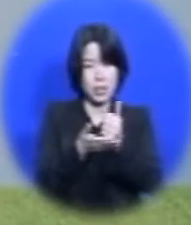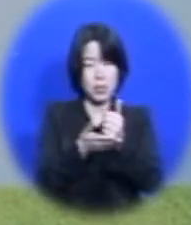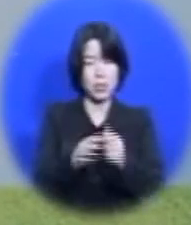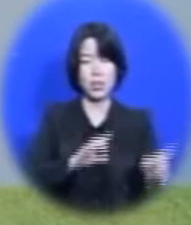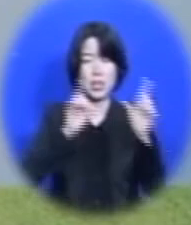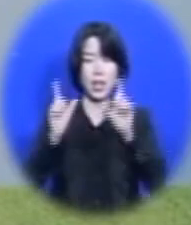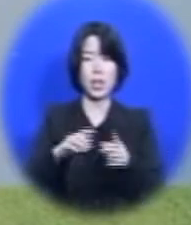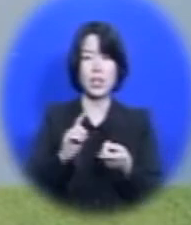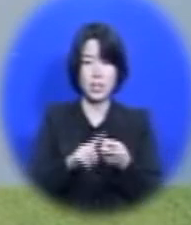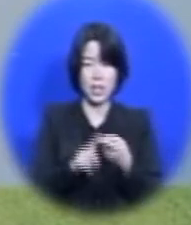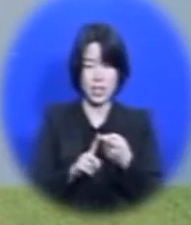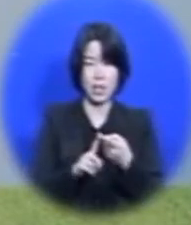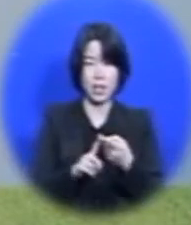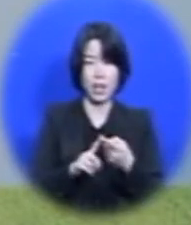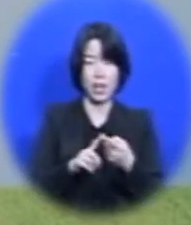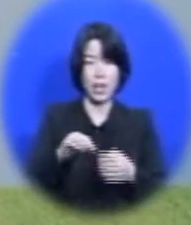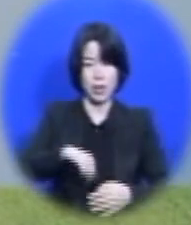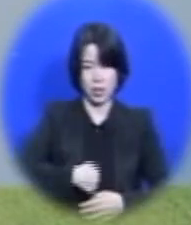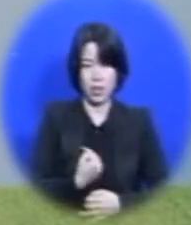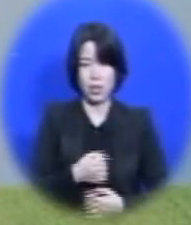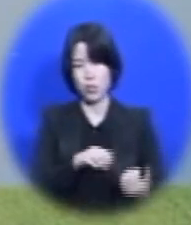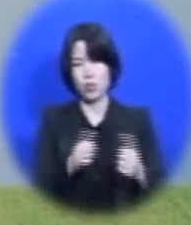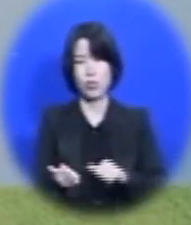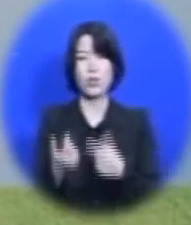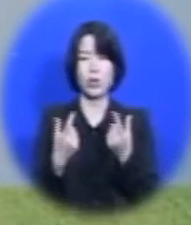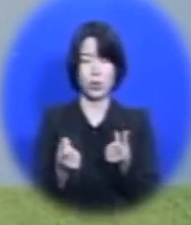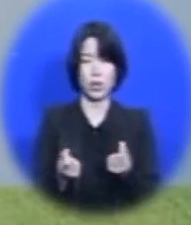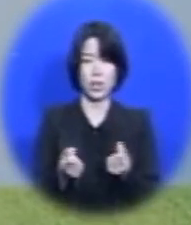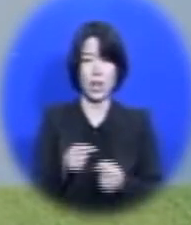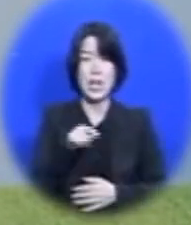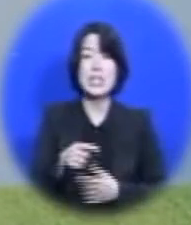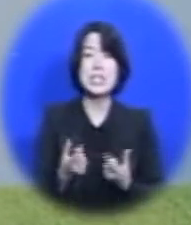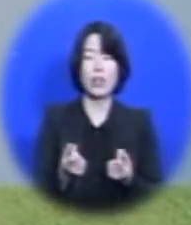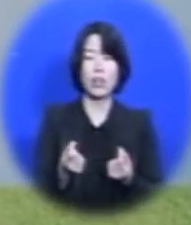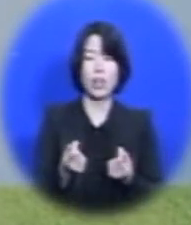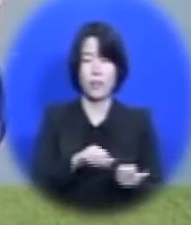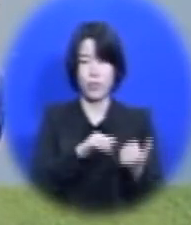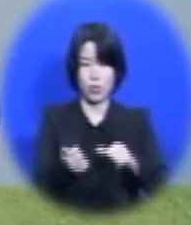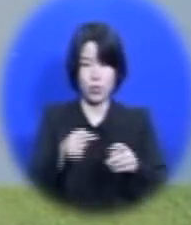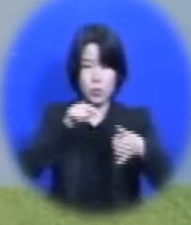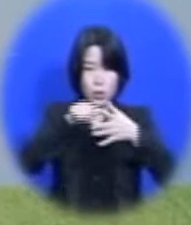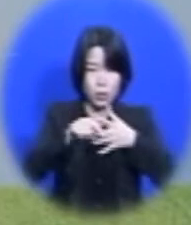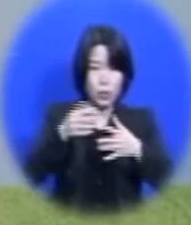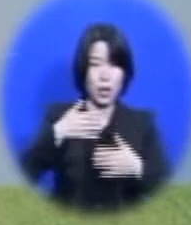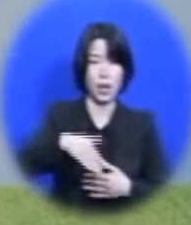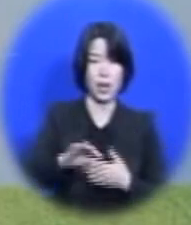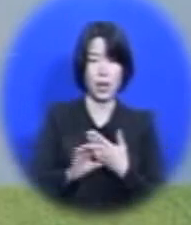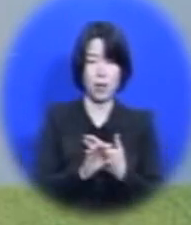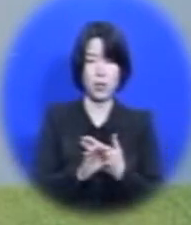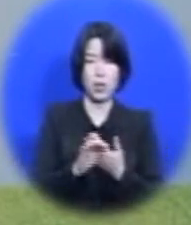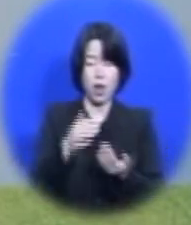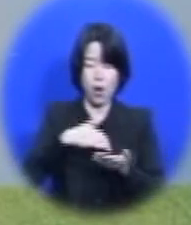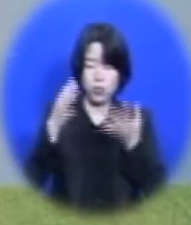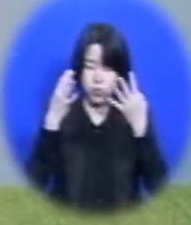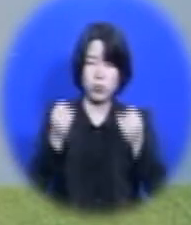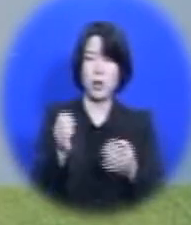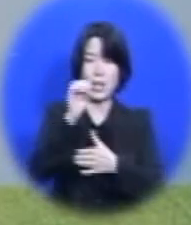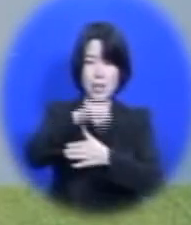그 자체가 그들에게 있어서는 죽는 것입니다. 그런데 이렇게 죽음을 통과하면 수많은